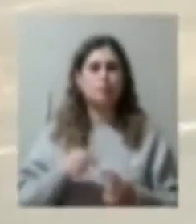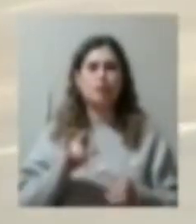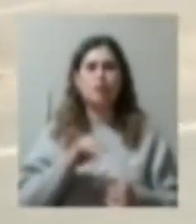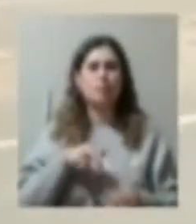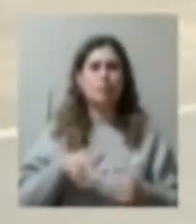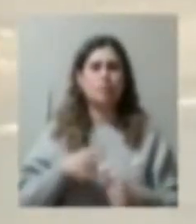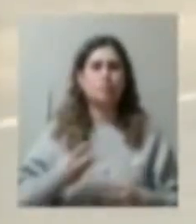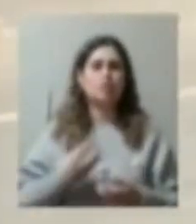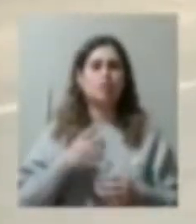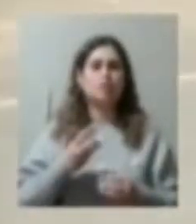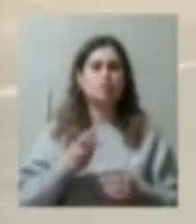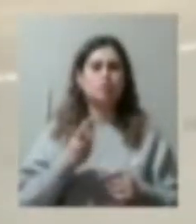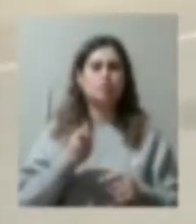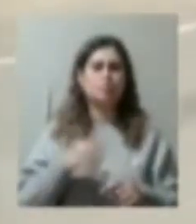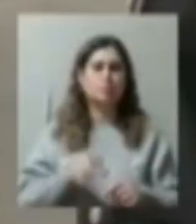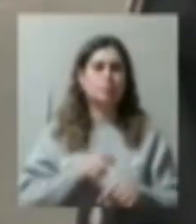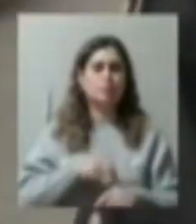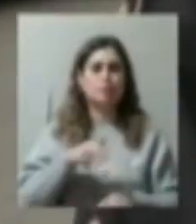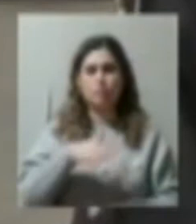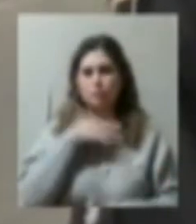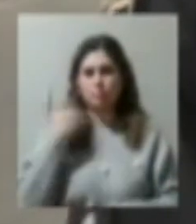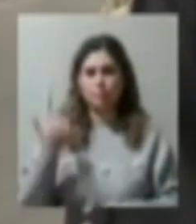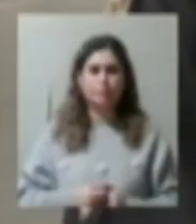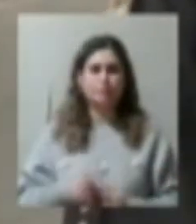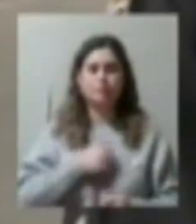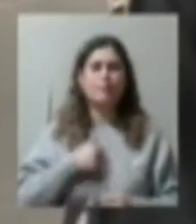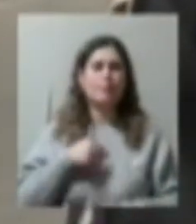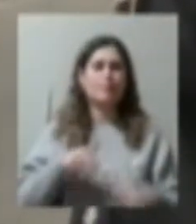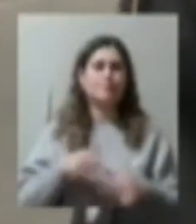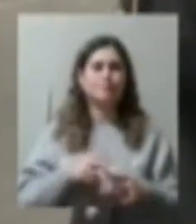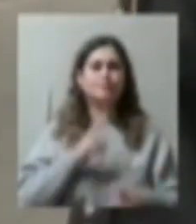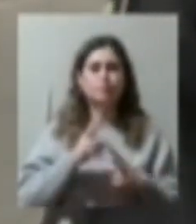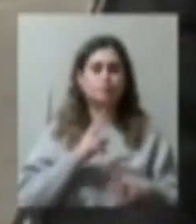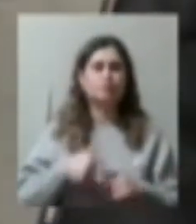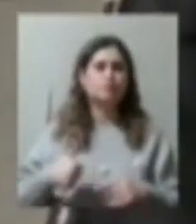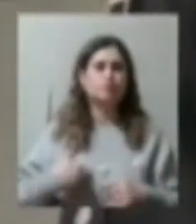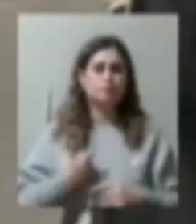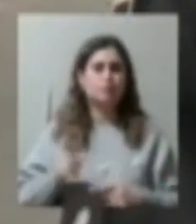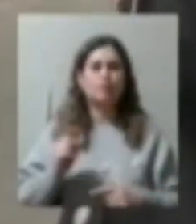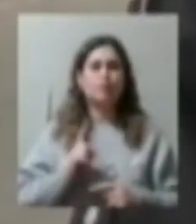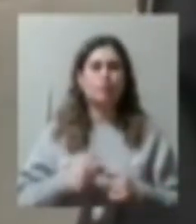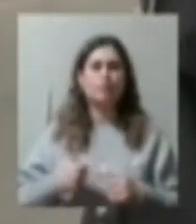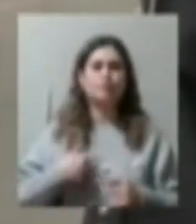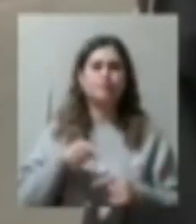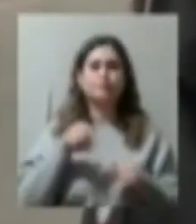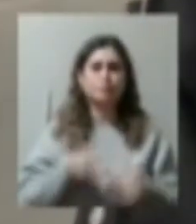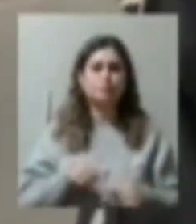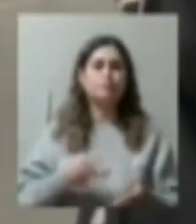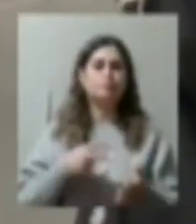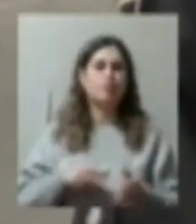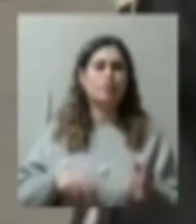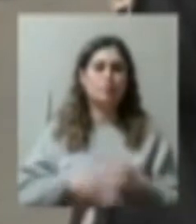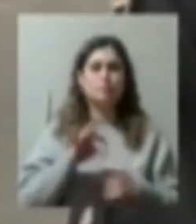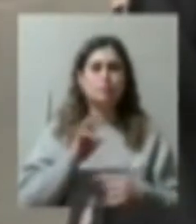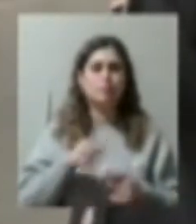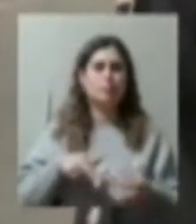зайвих 150 метрів не хочуть. Саме пішоходи скаржаться, що хочуть, щоб тут встановили дорожні знаки,